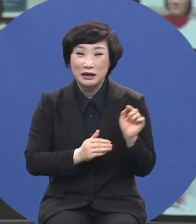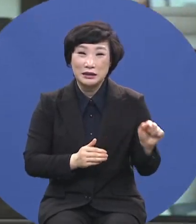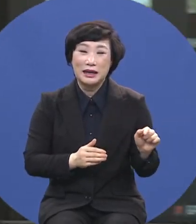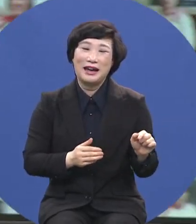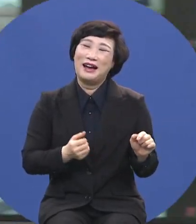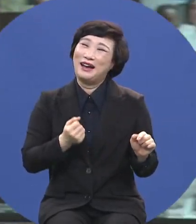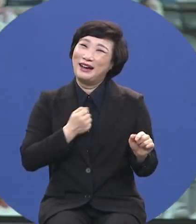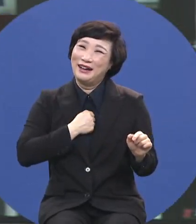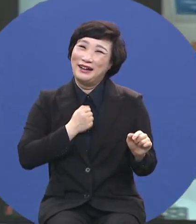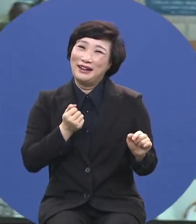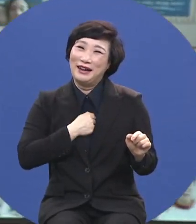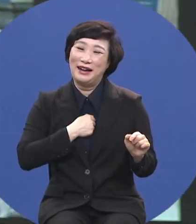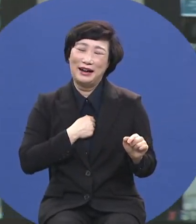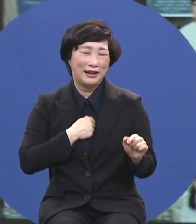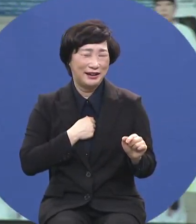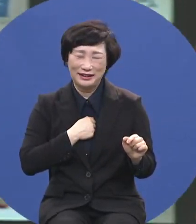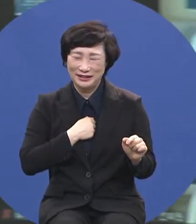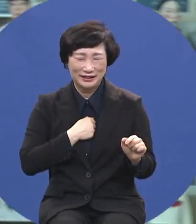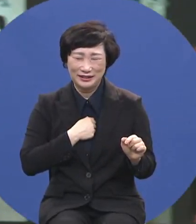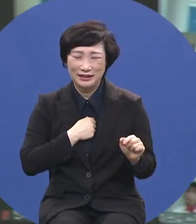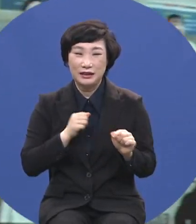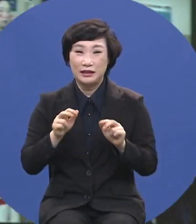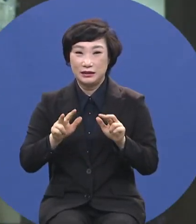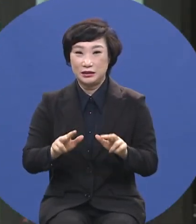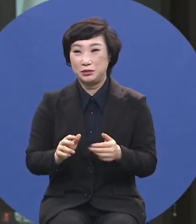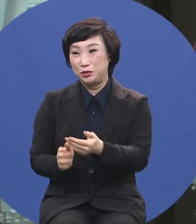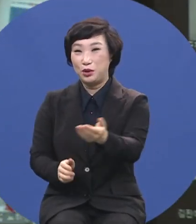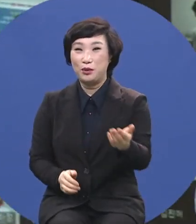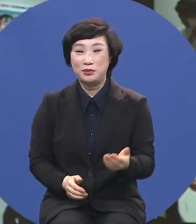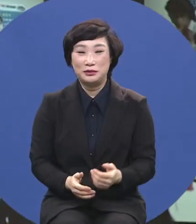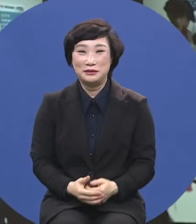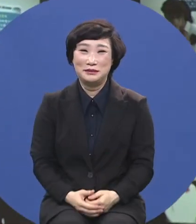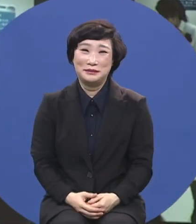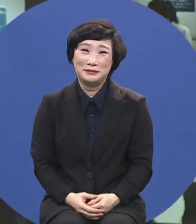참 얼마나 지금